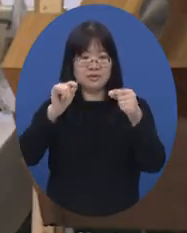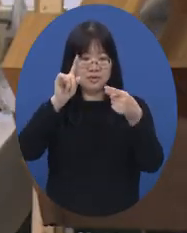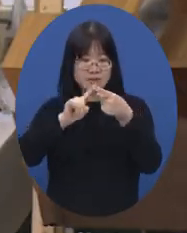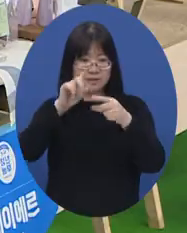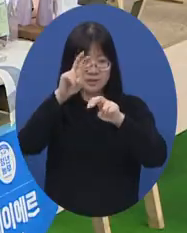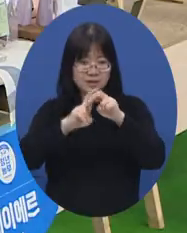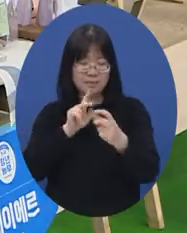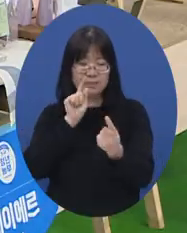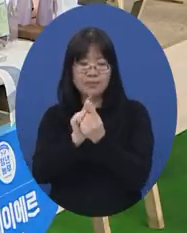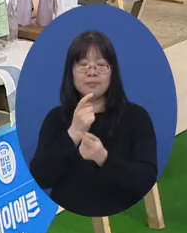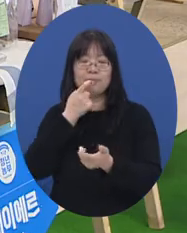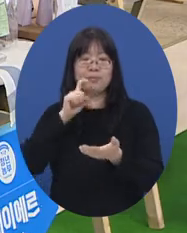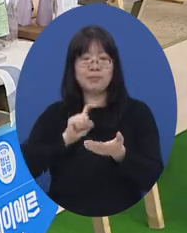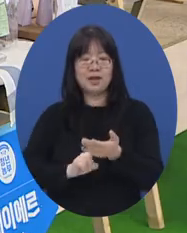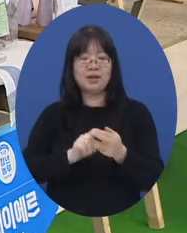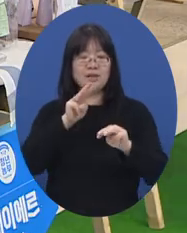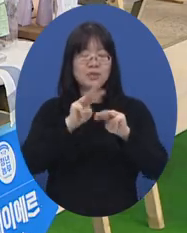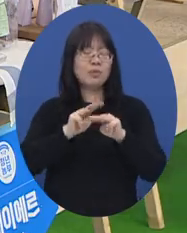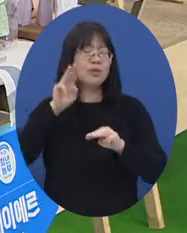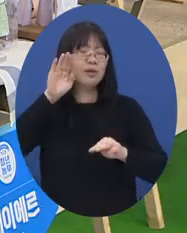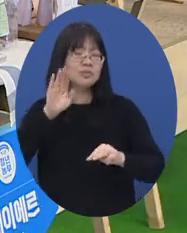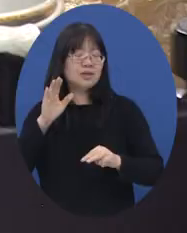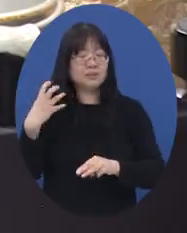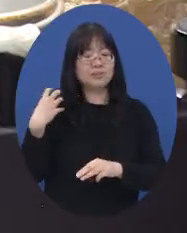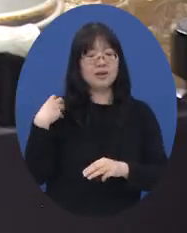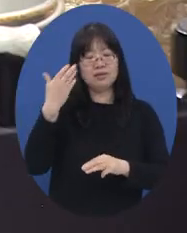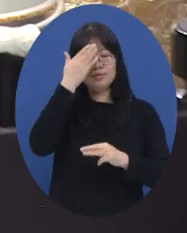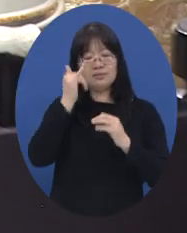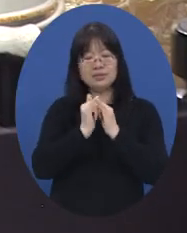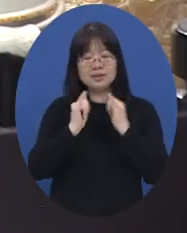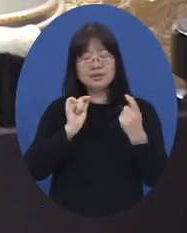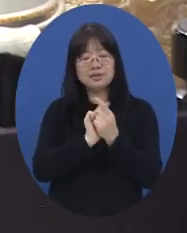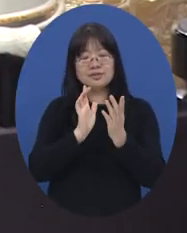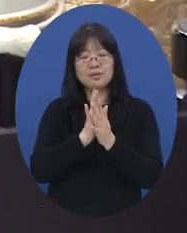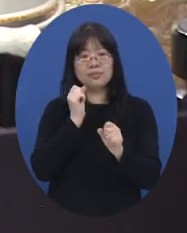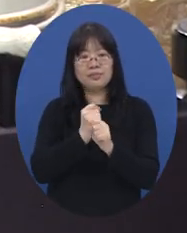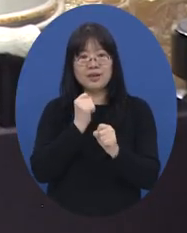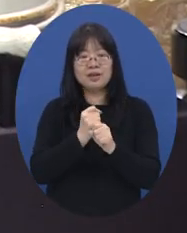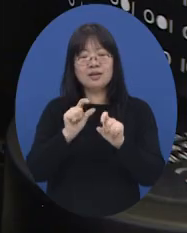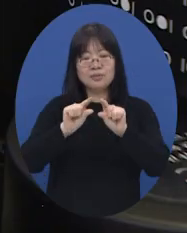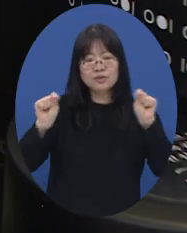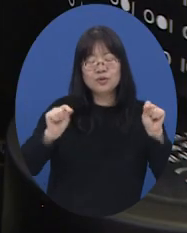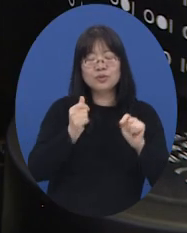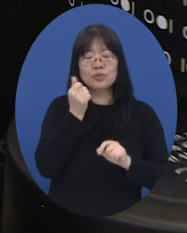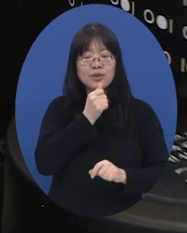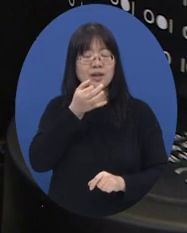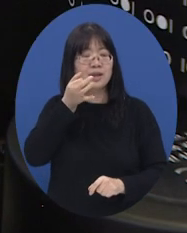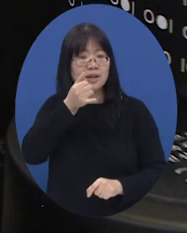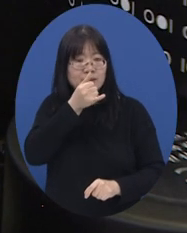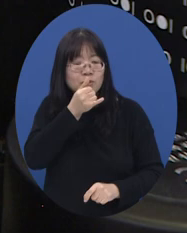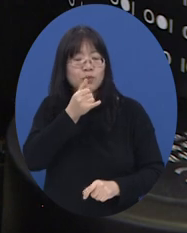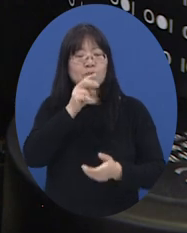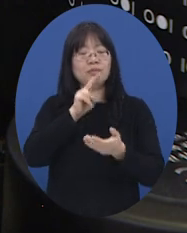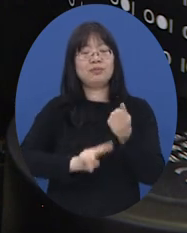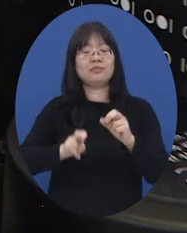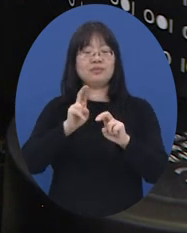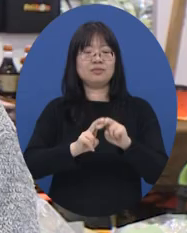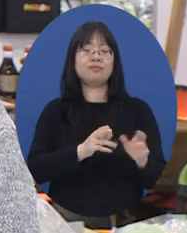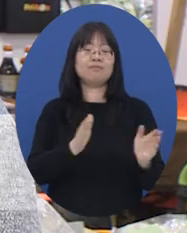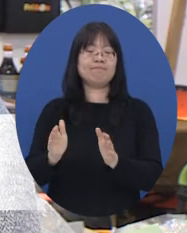있습니다. 농업의 미래를 책임질 청년 농부들이 직접 생산한 농산물을 소개하고 판매하는 자리도